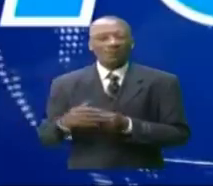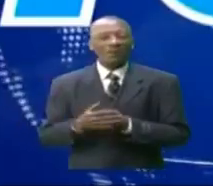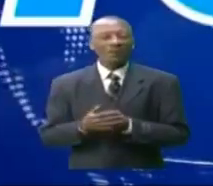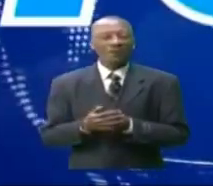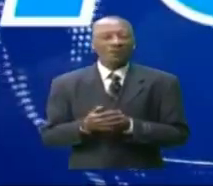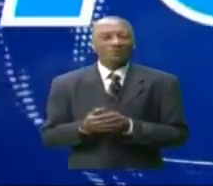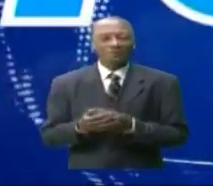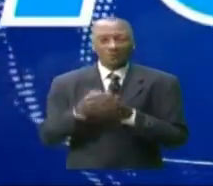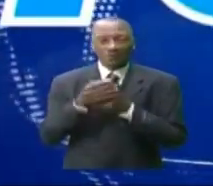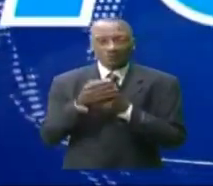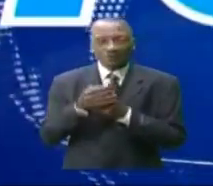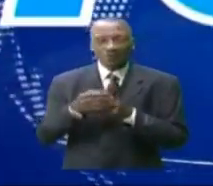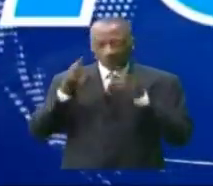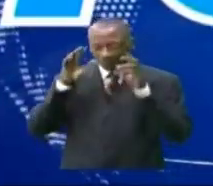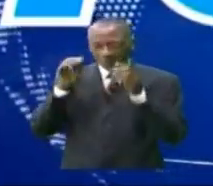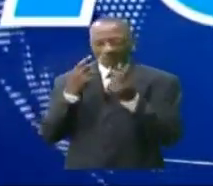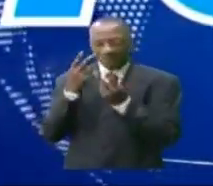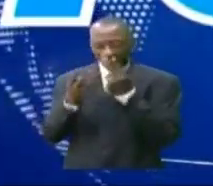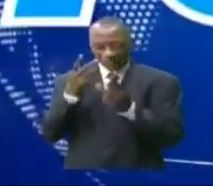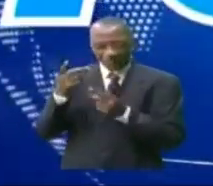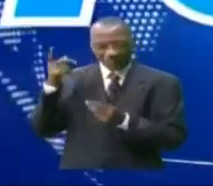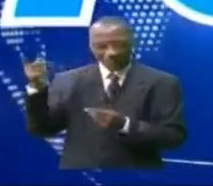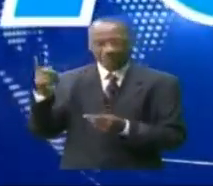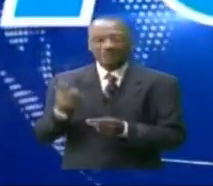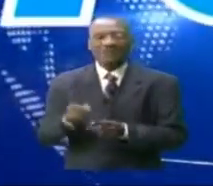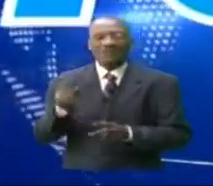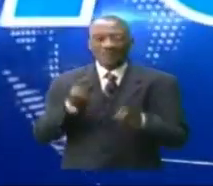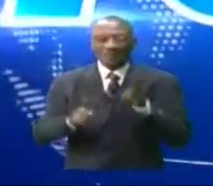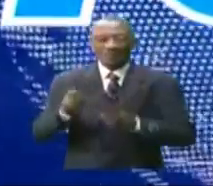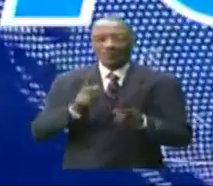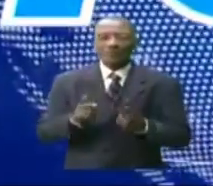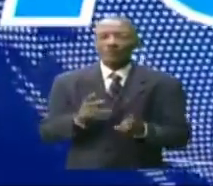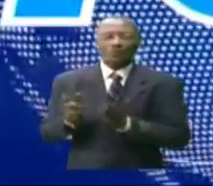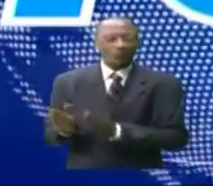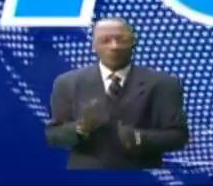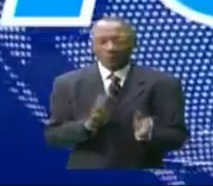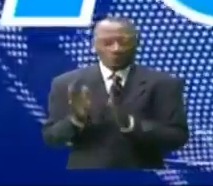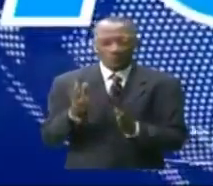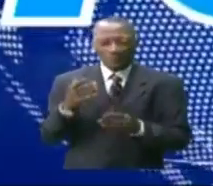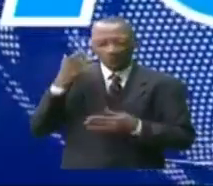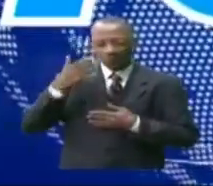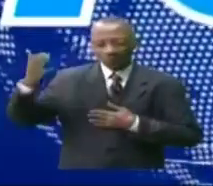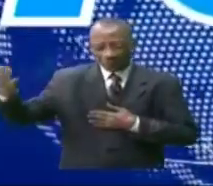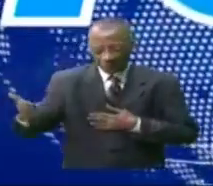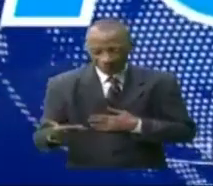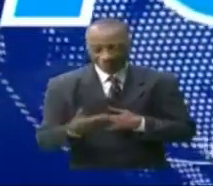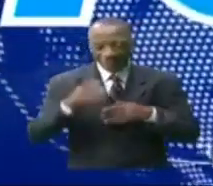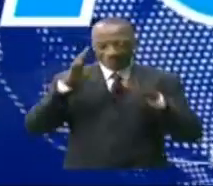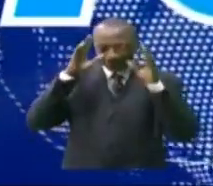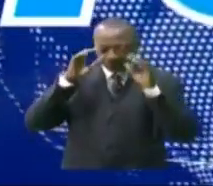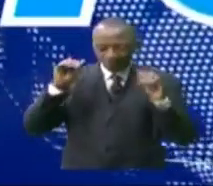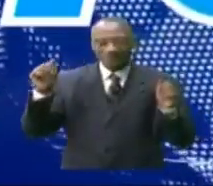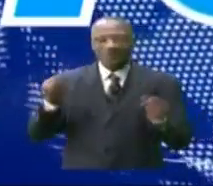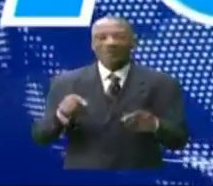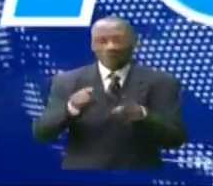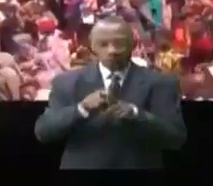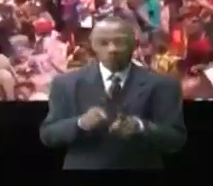l'occasion de la 10e conférence de gouverneurs. Ils appellent à une forte mobilisation, nous fait savoir Jean-Richard